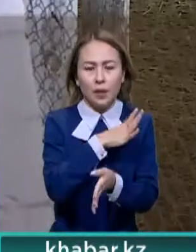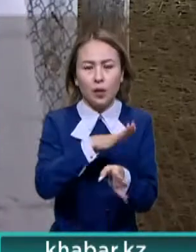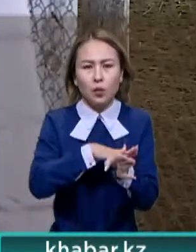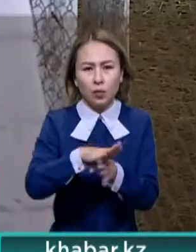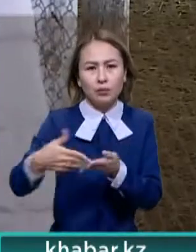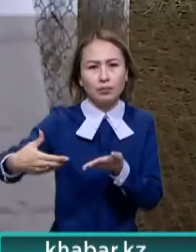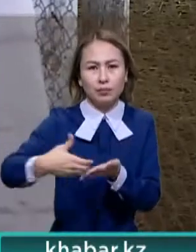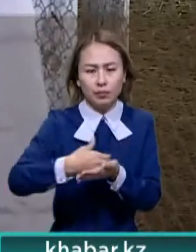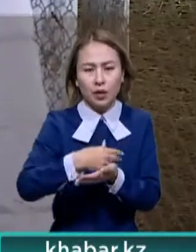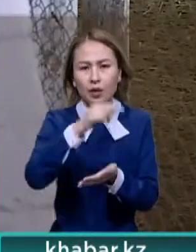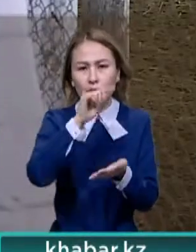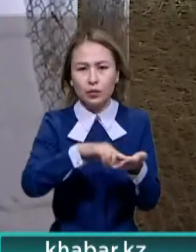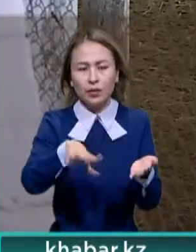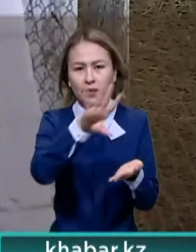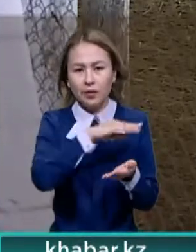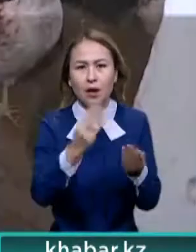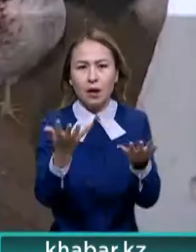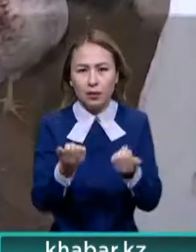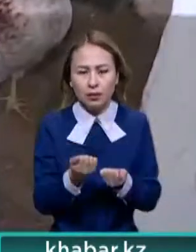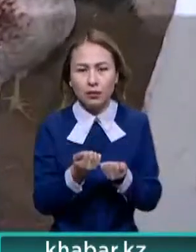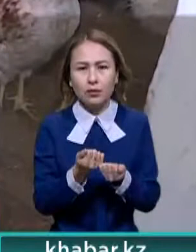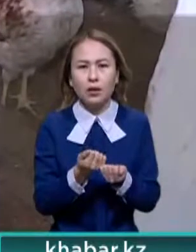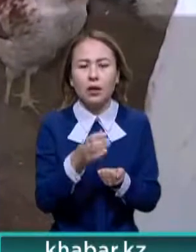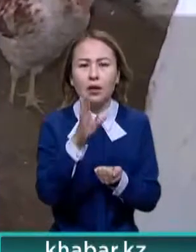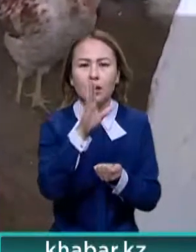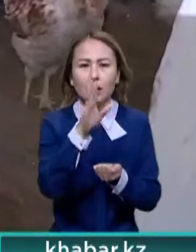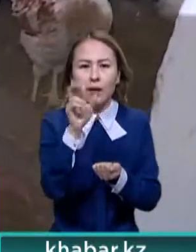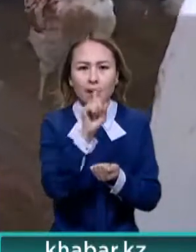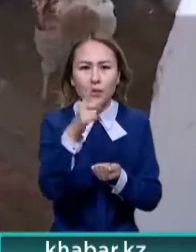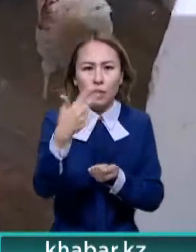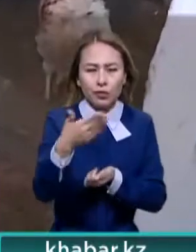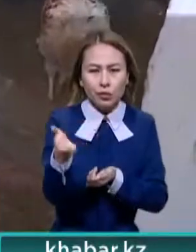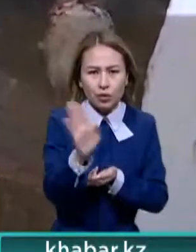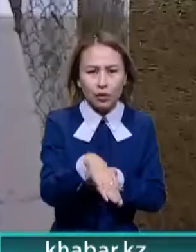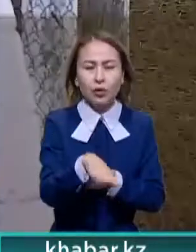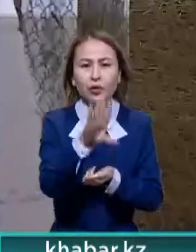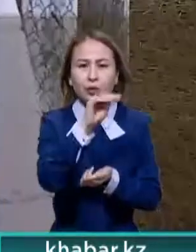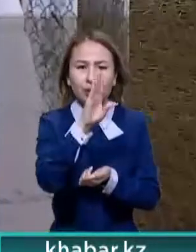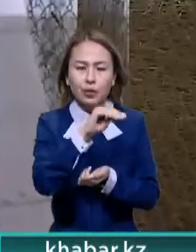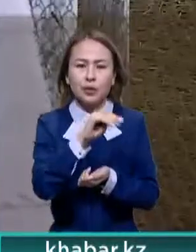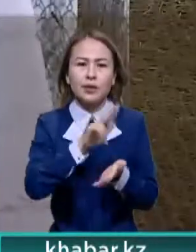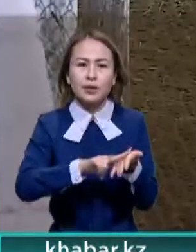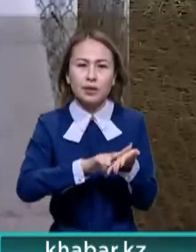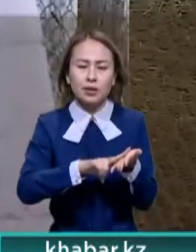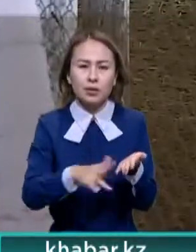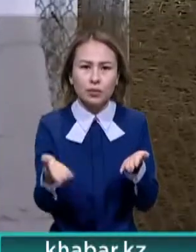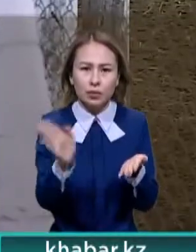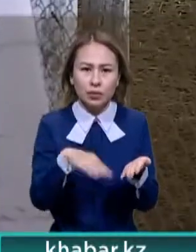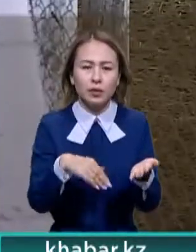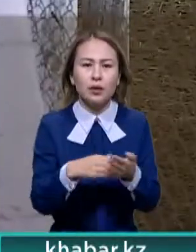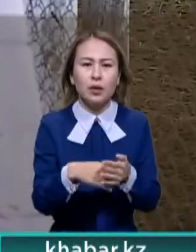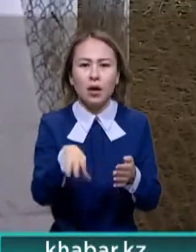толығымен құстарды алдық. Қаз 30 шақты алдық, үйрек 80 шақты